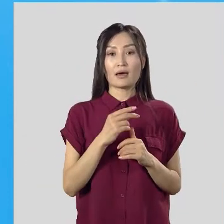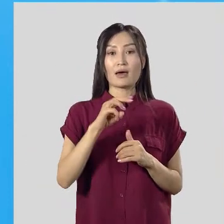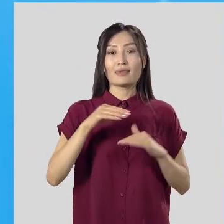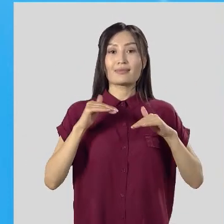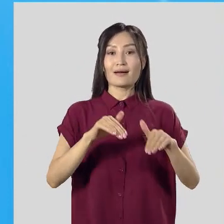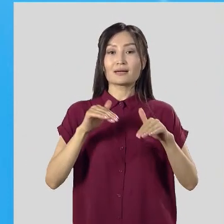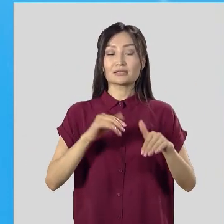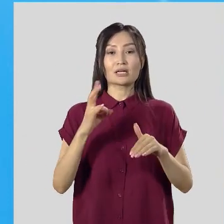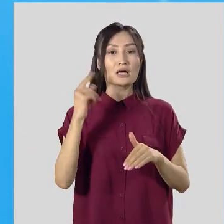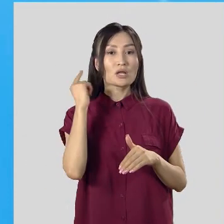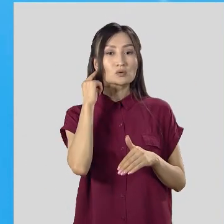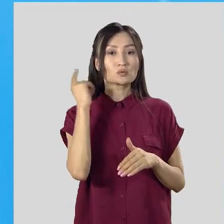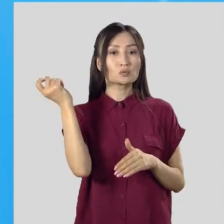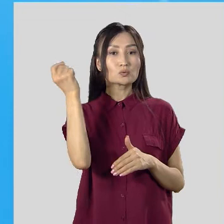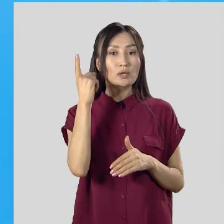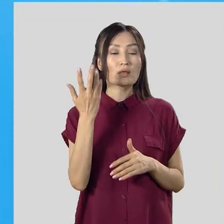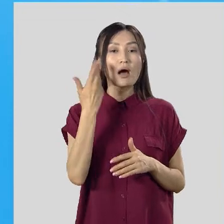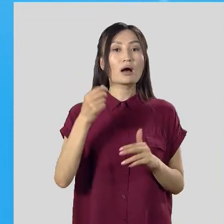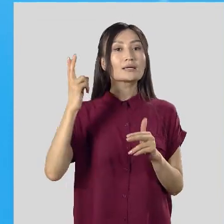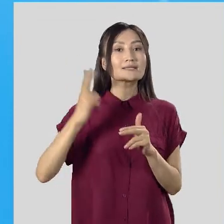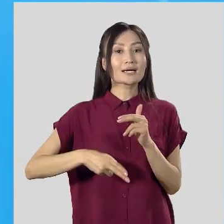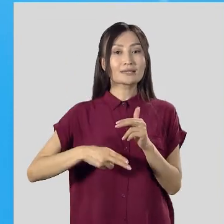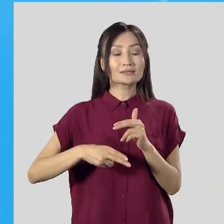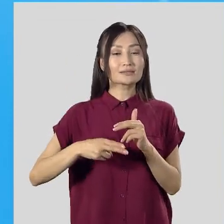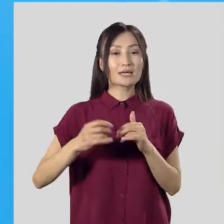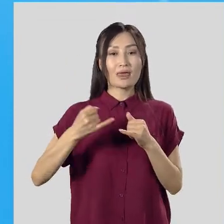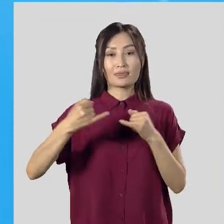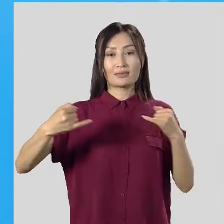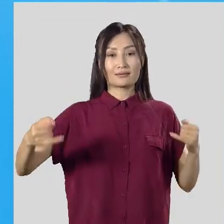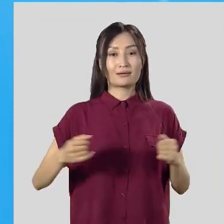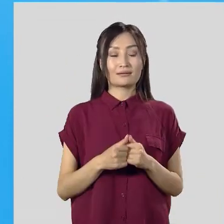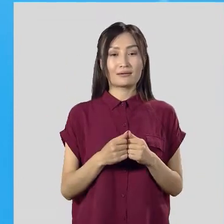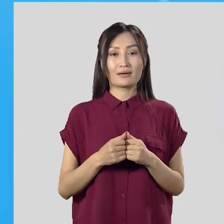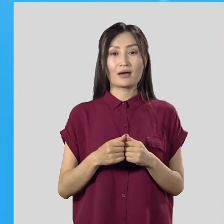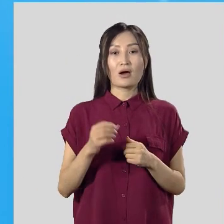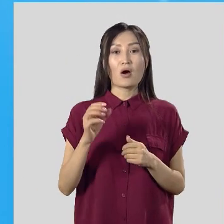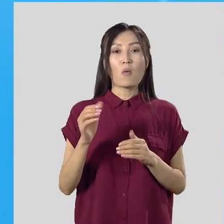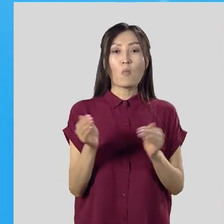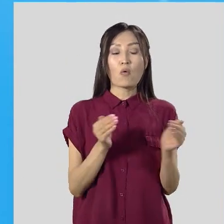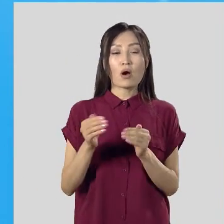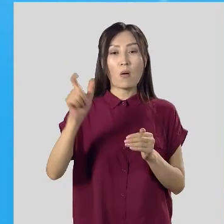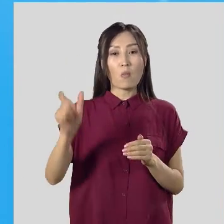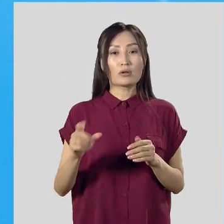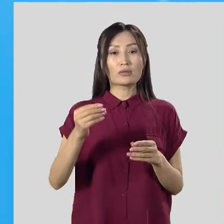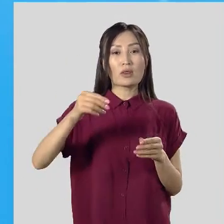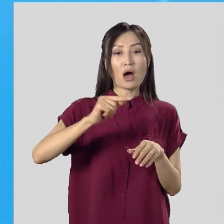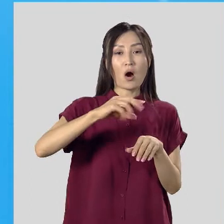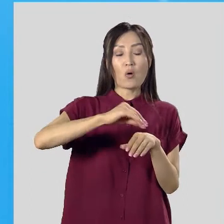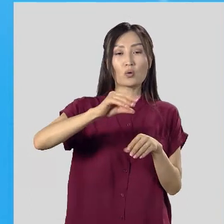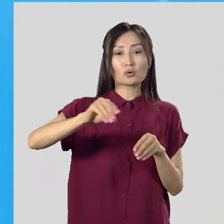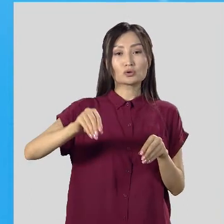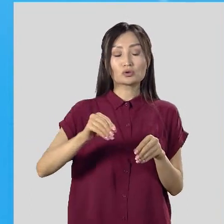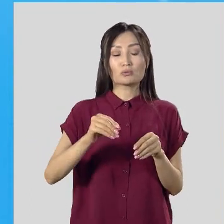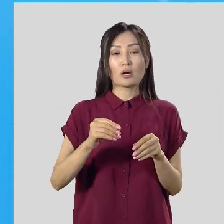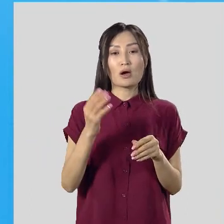Ткачиха на слух узнает, когда заканчивается нитка в челноке. Мукомол на ощупь определяет